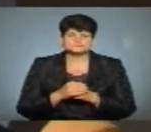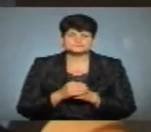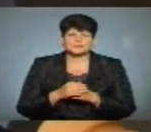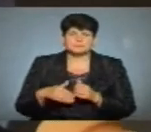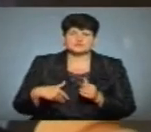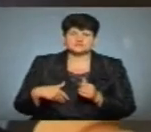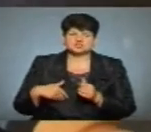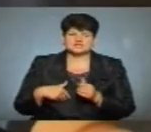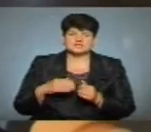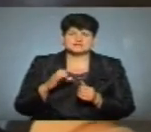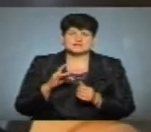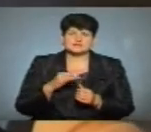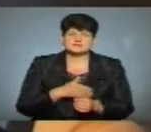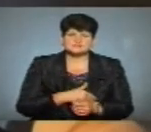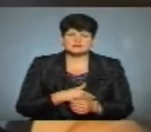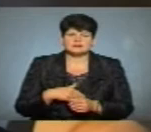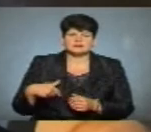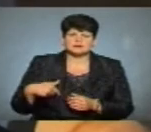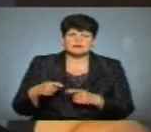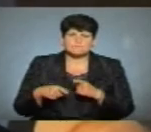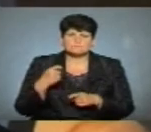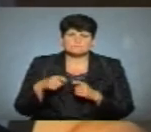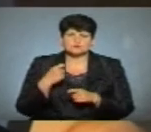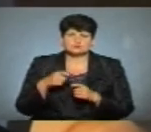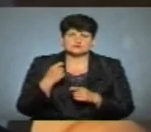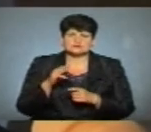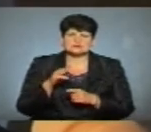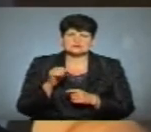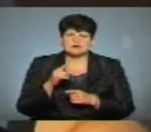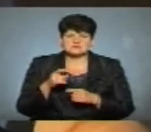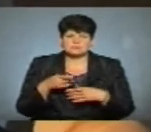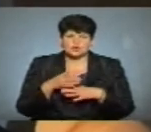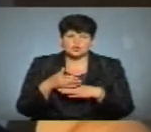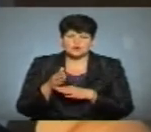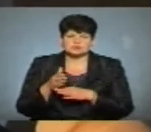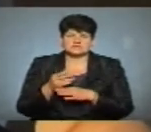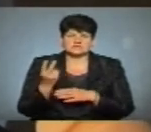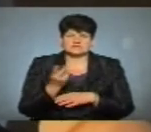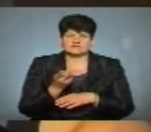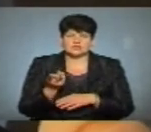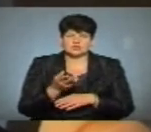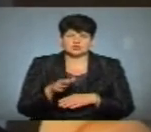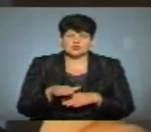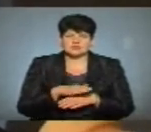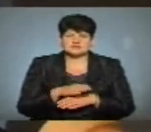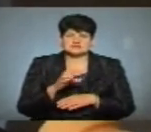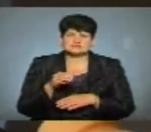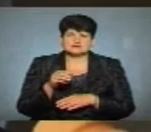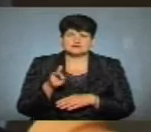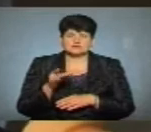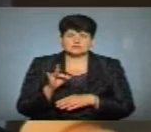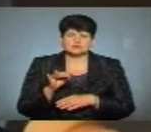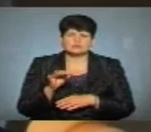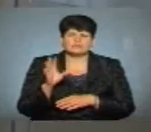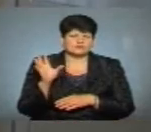печінка, селезінка, нирка пошкоджена, таз потрощений. Дві ноги, стегно,